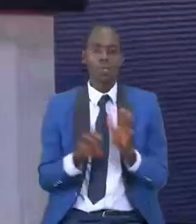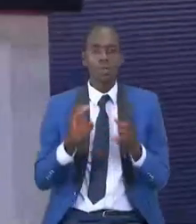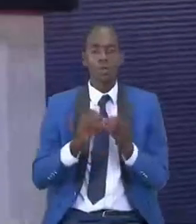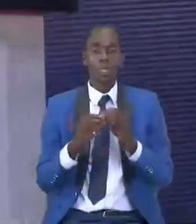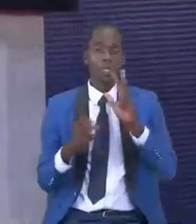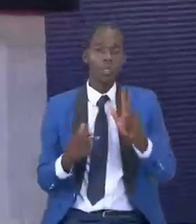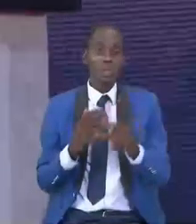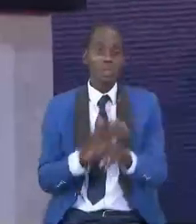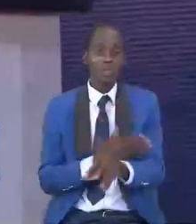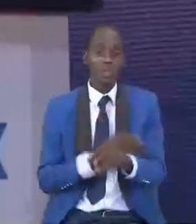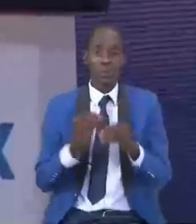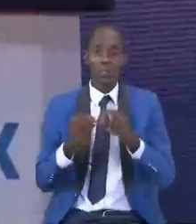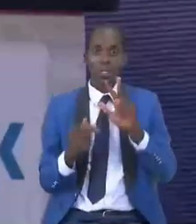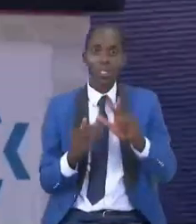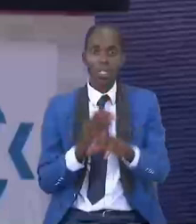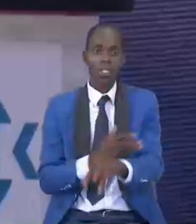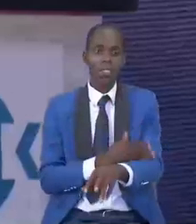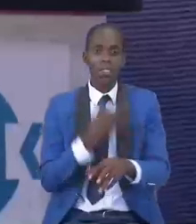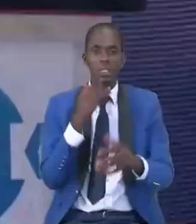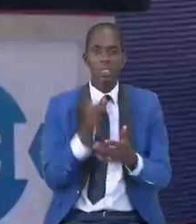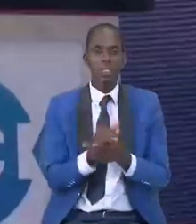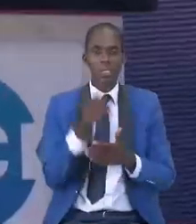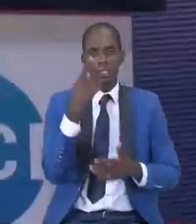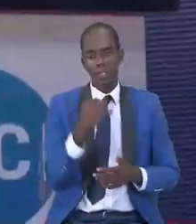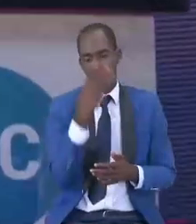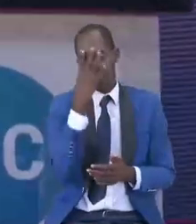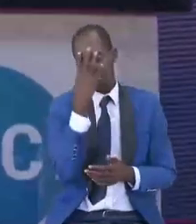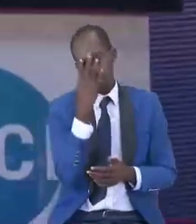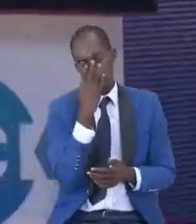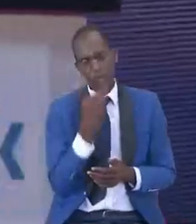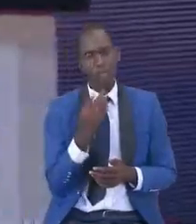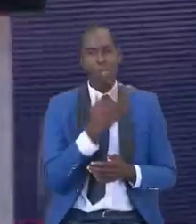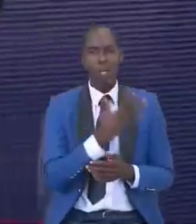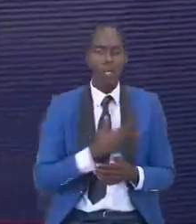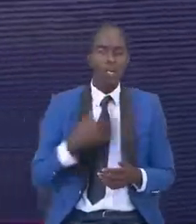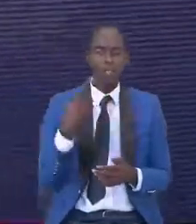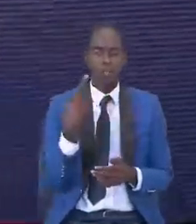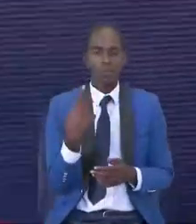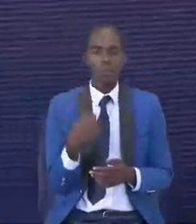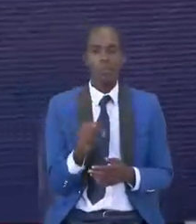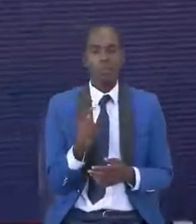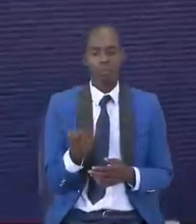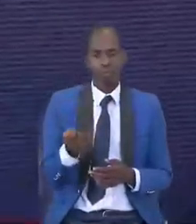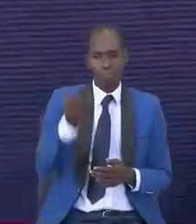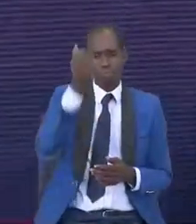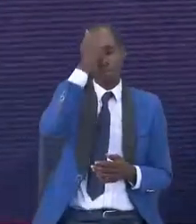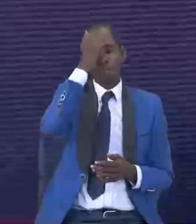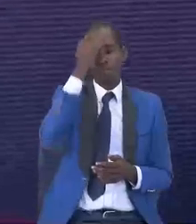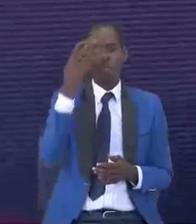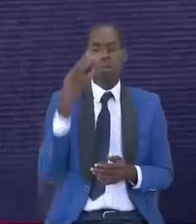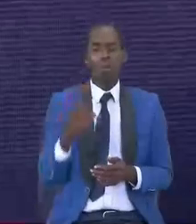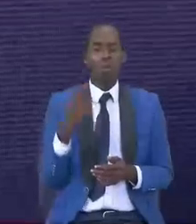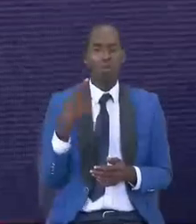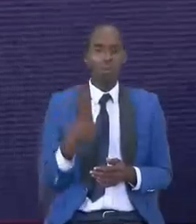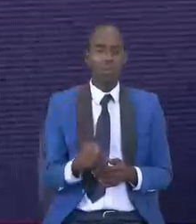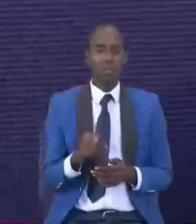dans le deuxième point, le sommeil, la stupéfaction des âmes négligentes. En Jonas